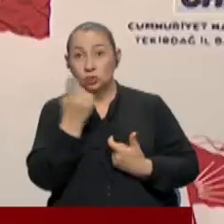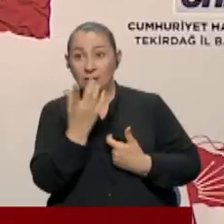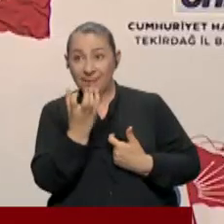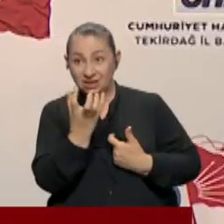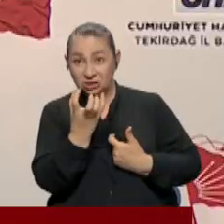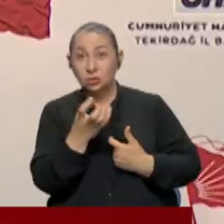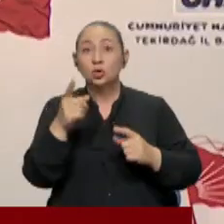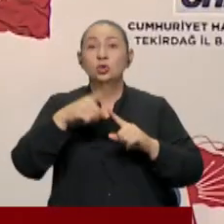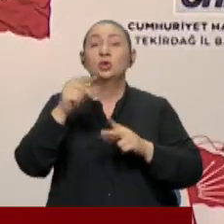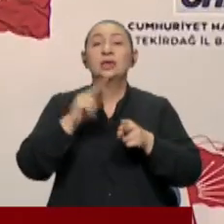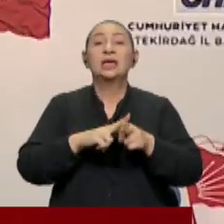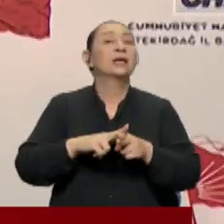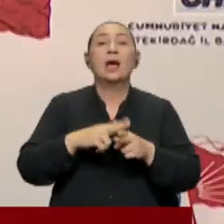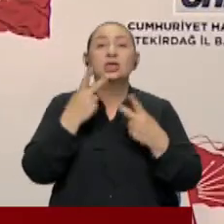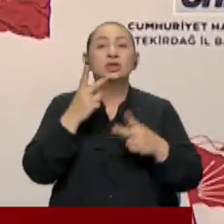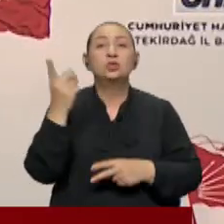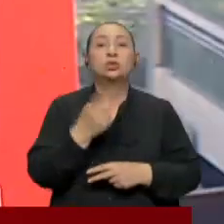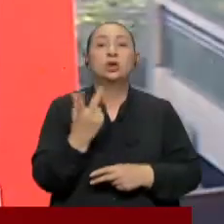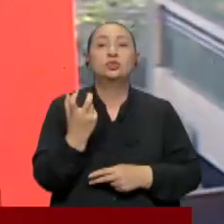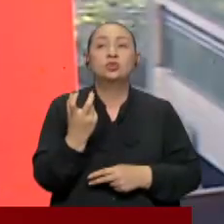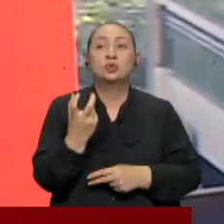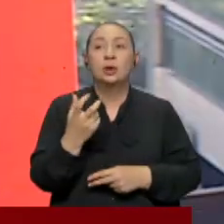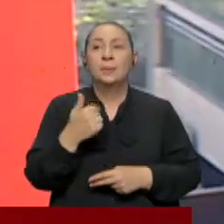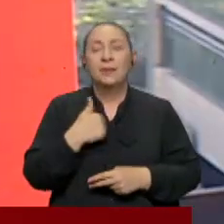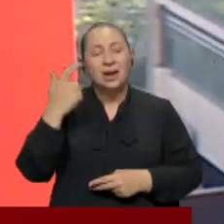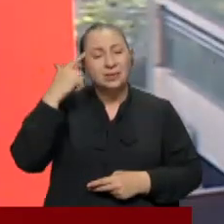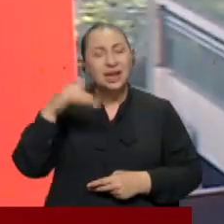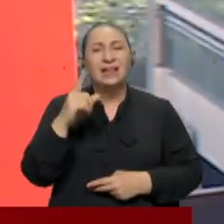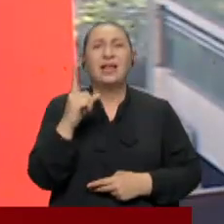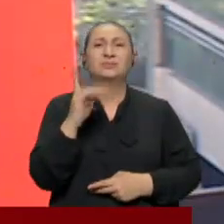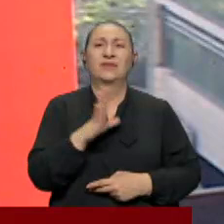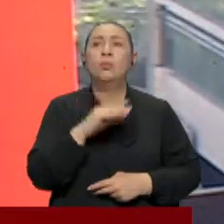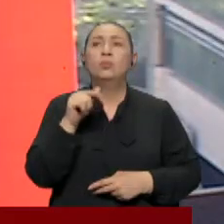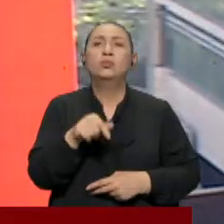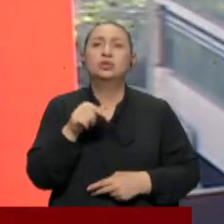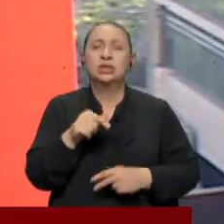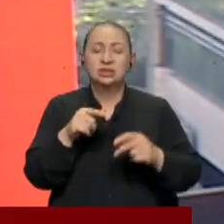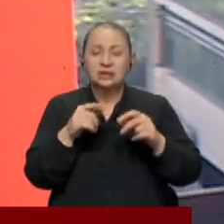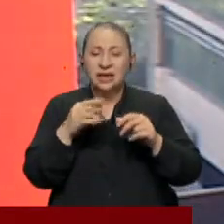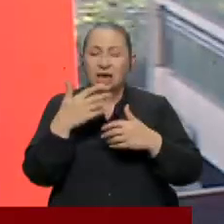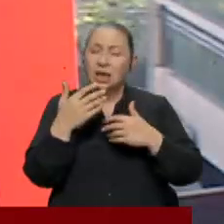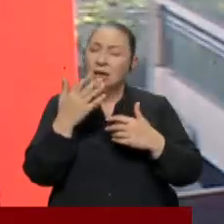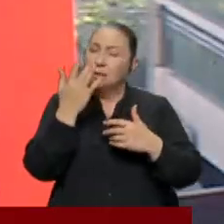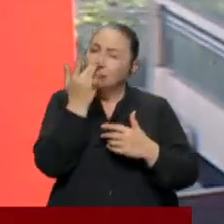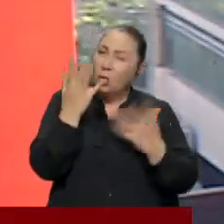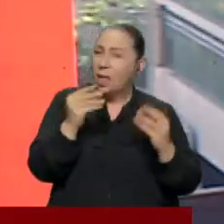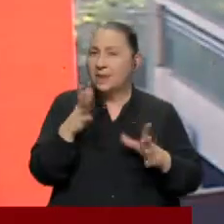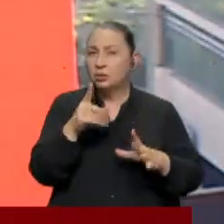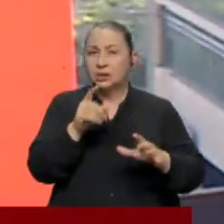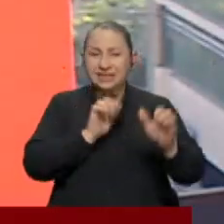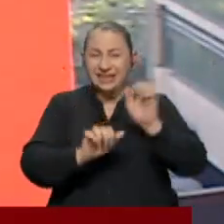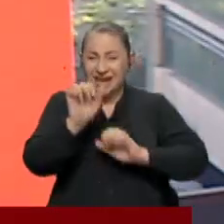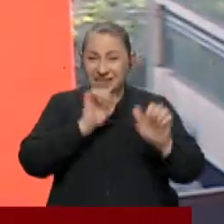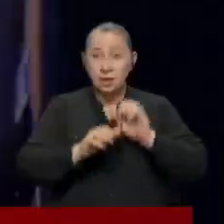yüzde 5 Türk'ün açıkladığı enflasyon yüzde üç benim aklıma gelen tek şey burada sahibi olabileceğiz buna direnen